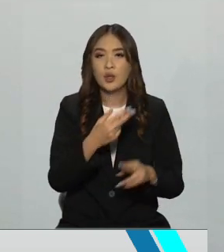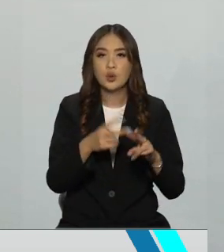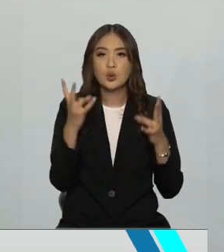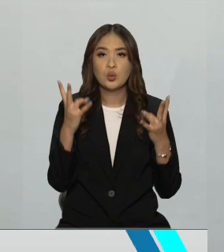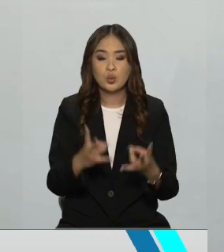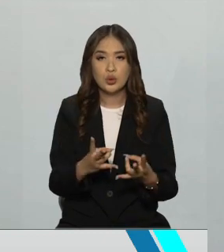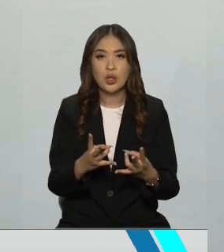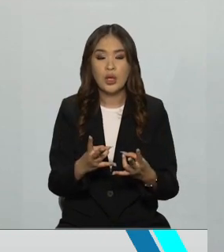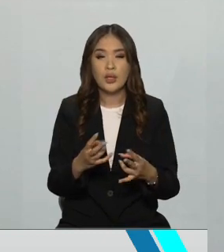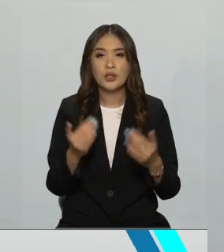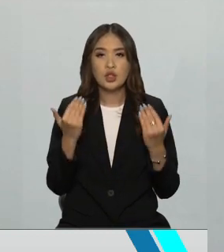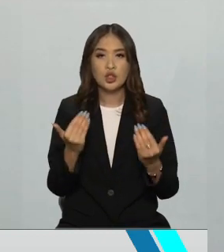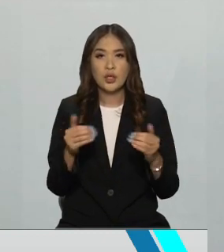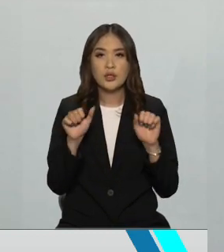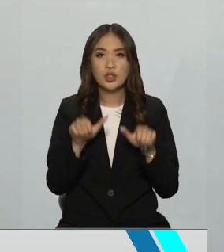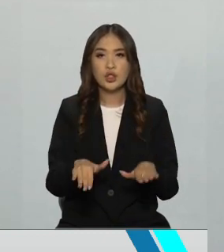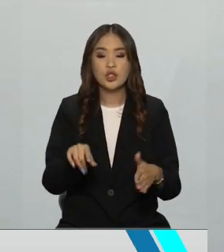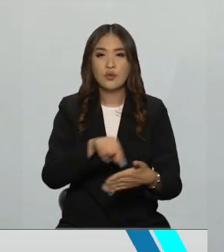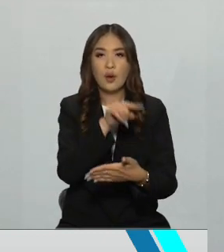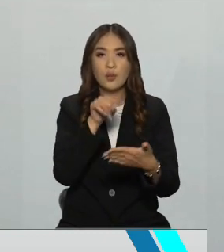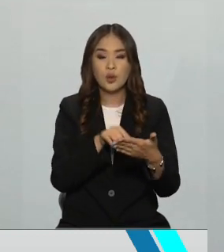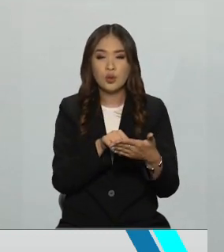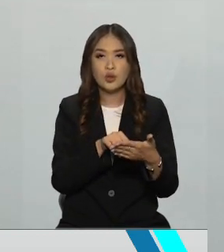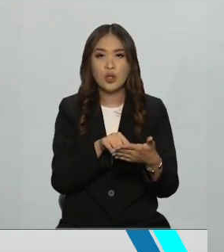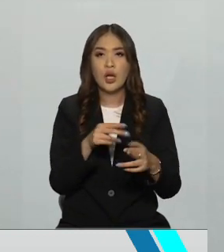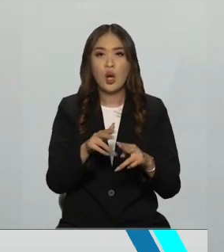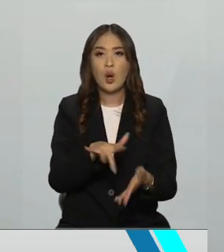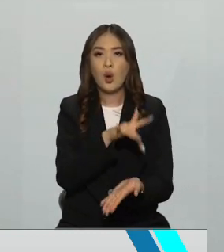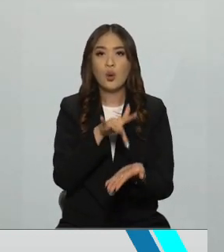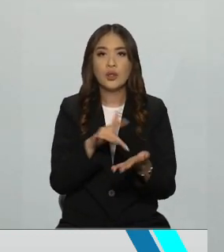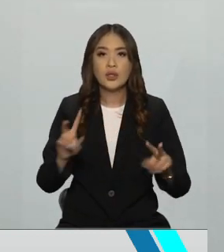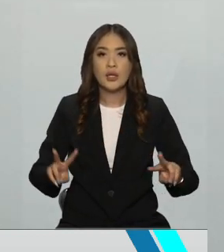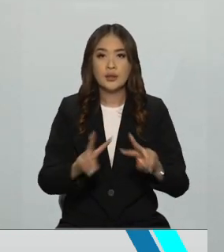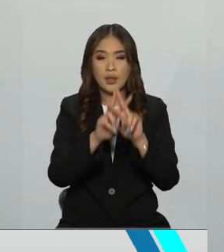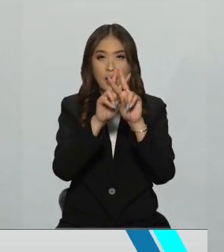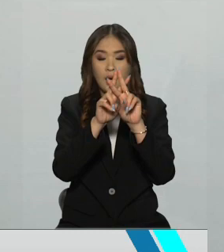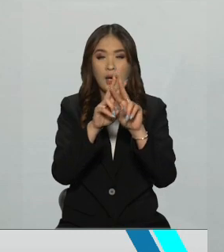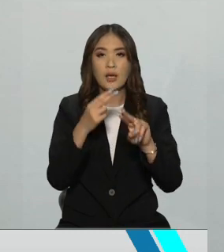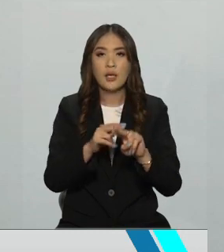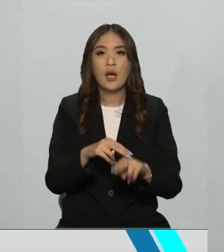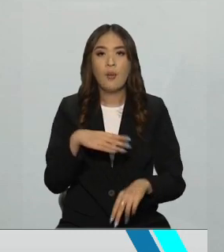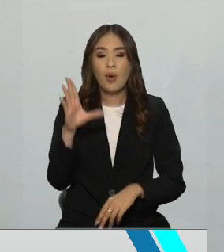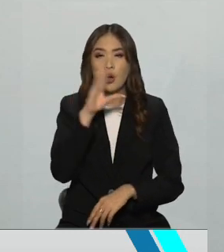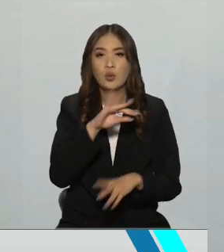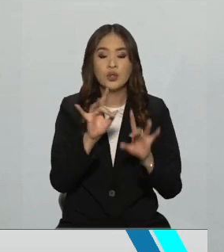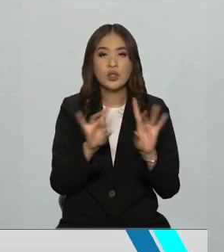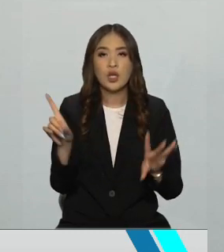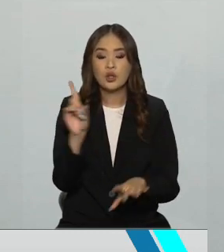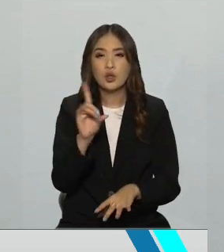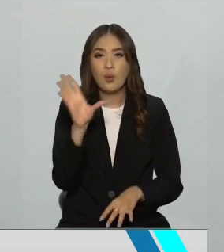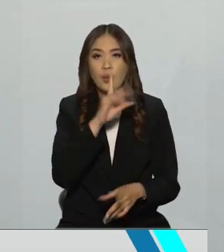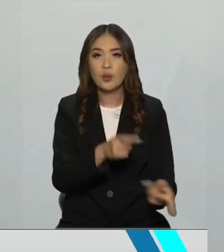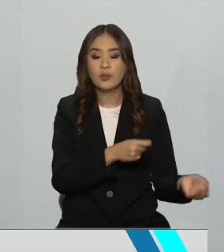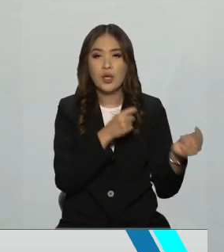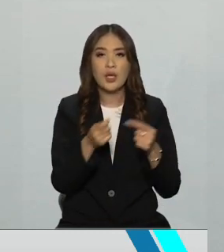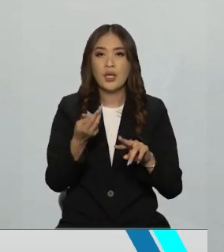чтобы сейчас решить вопрос с инфраструктурой в городе Астана, могу однозначно сказать, как производственник, это не